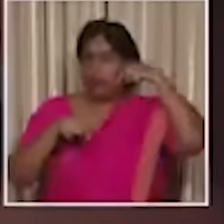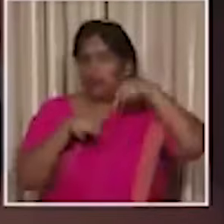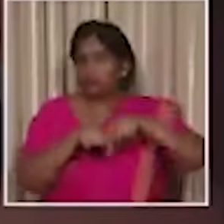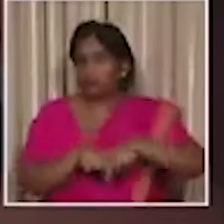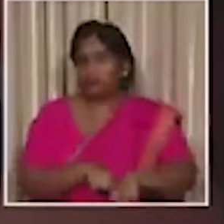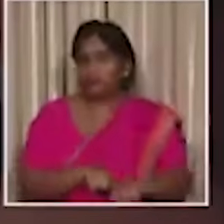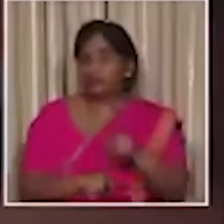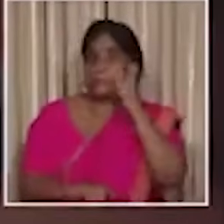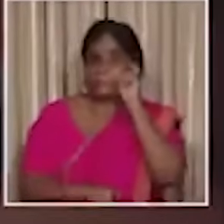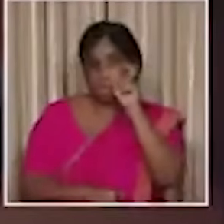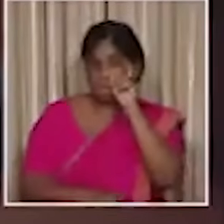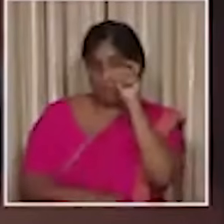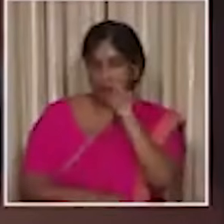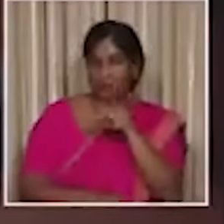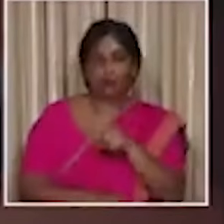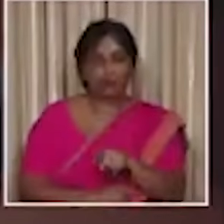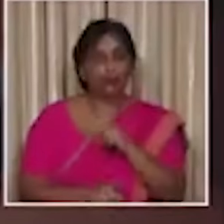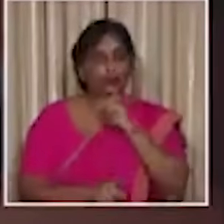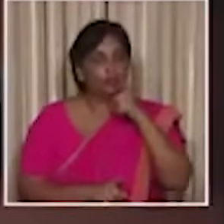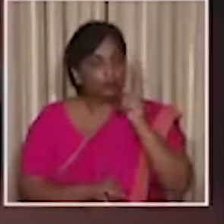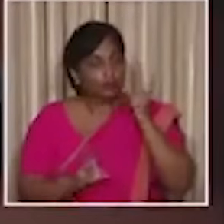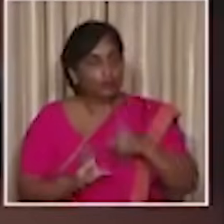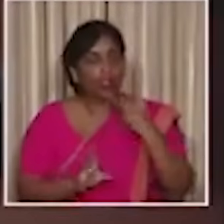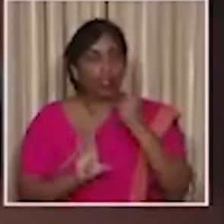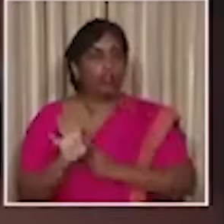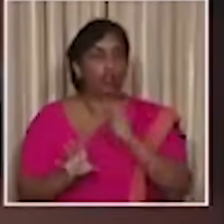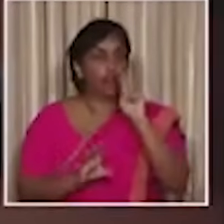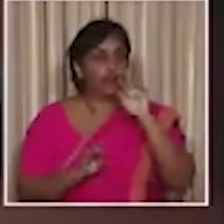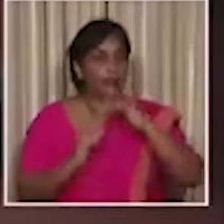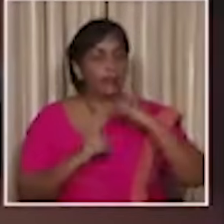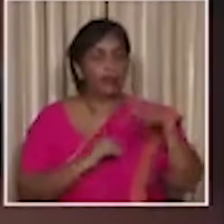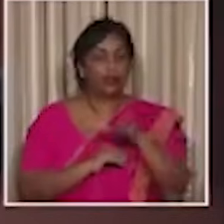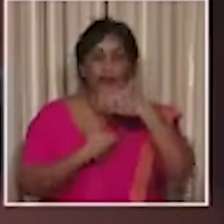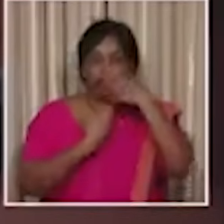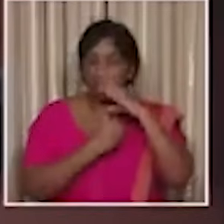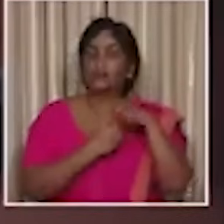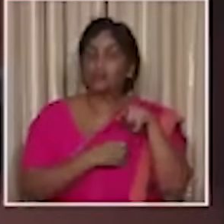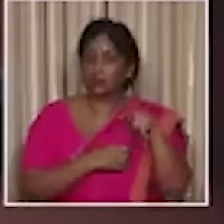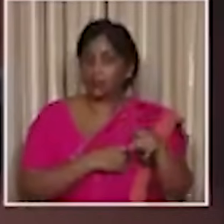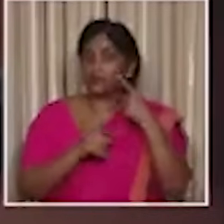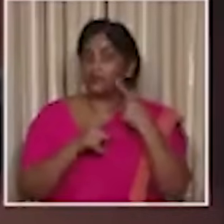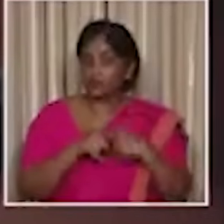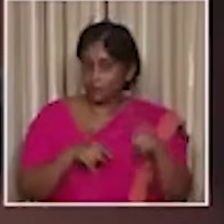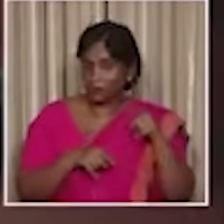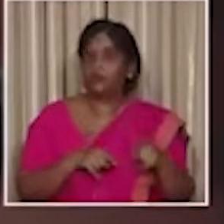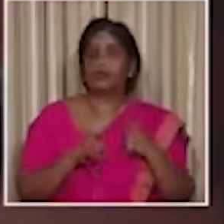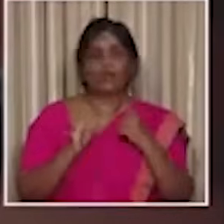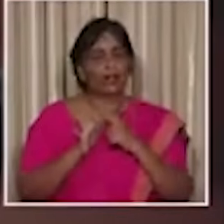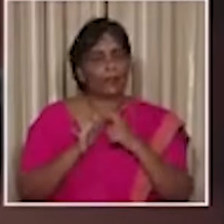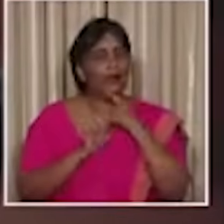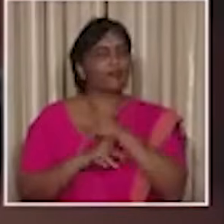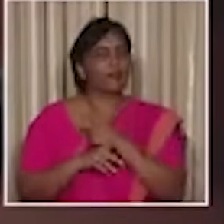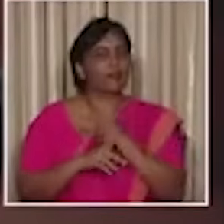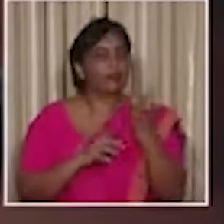පරීක්ෂා කරන්න කියලා. මෙම නඩු තීන්දුවෙන් වසර 20කට පසුව භූවිද්‍යා සමීක්ෂණා පතල් කාර්යාංශ පමණක් එප්පාවල පොස්පේට්